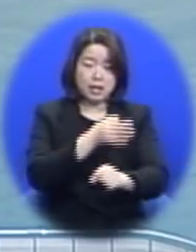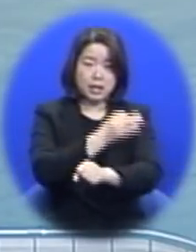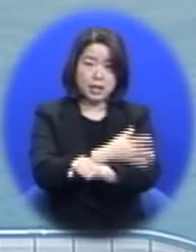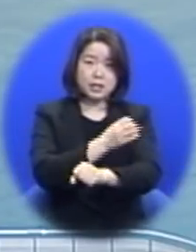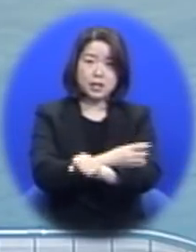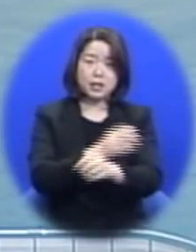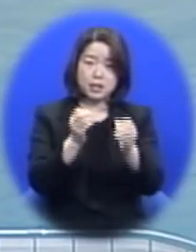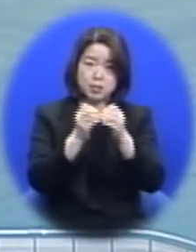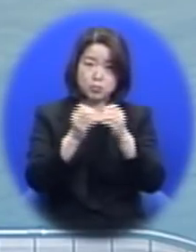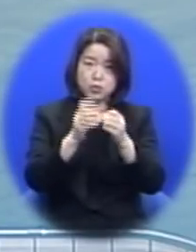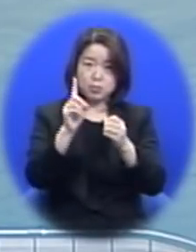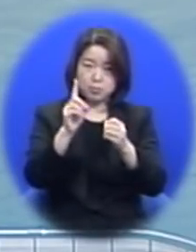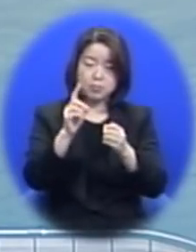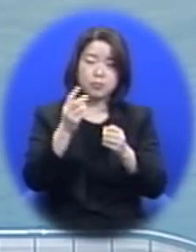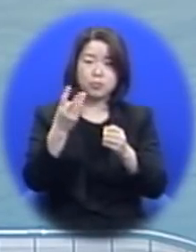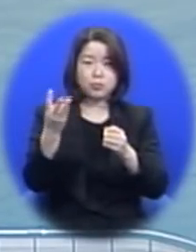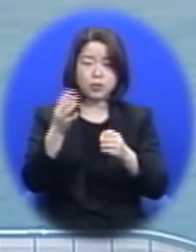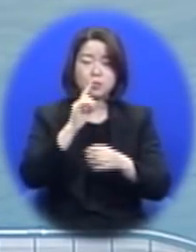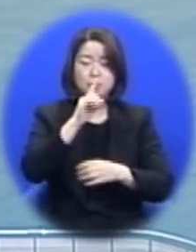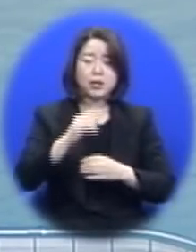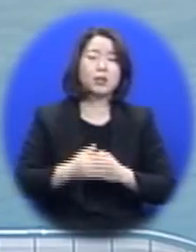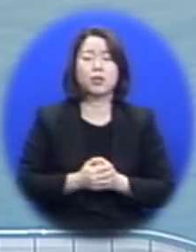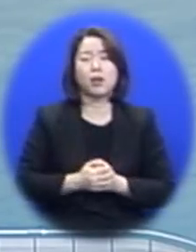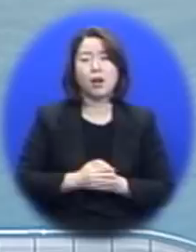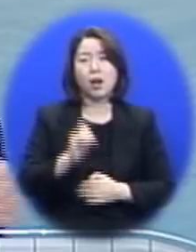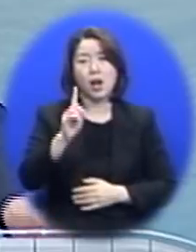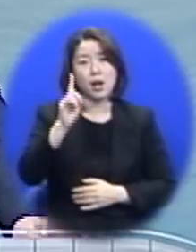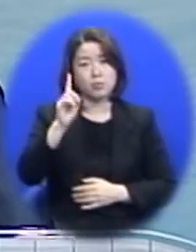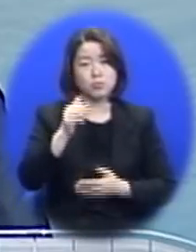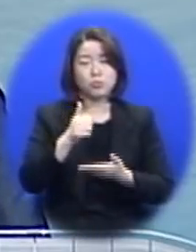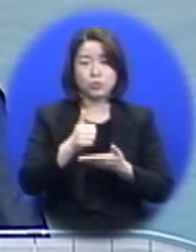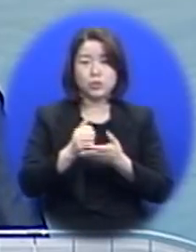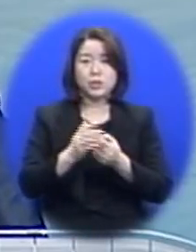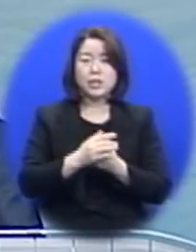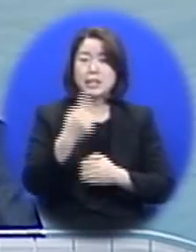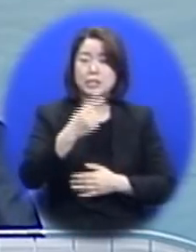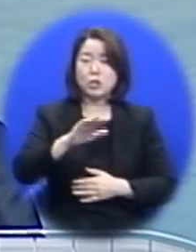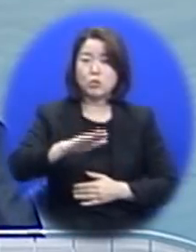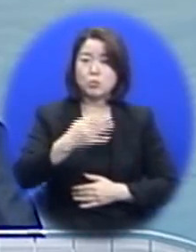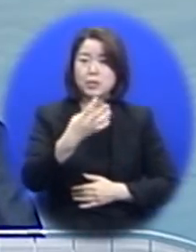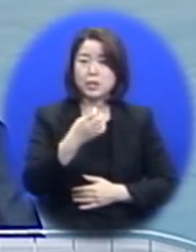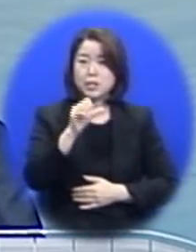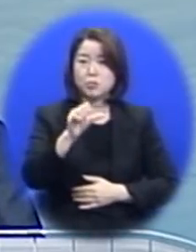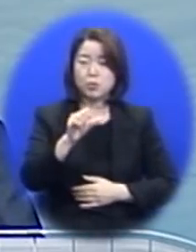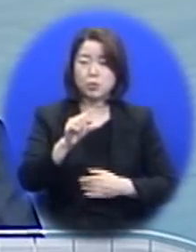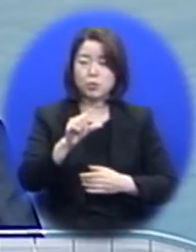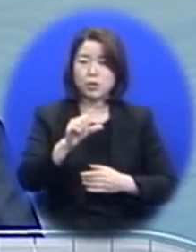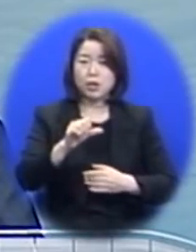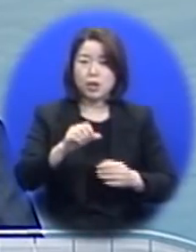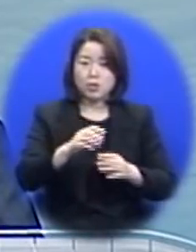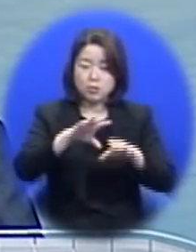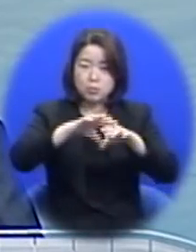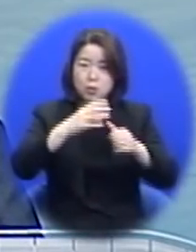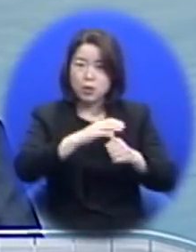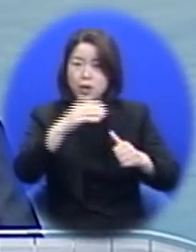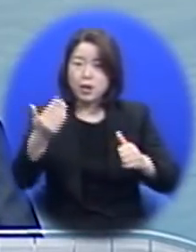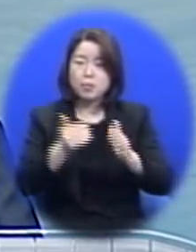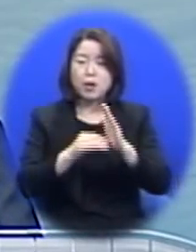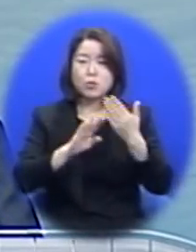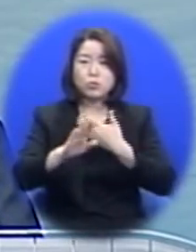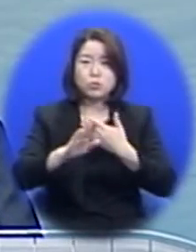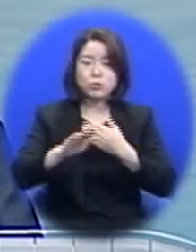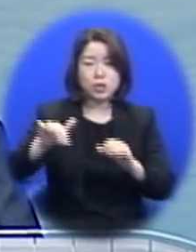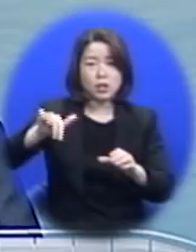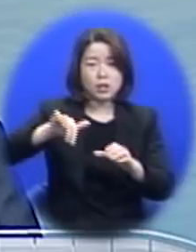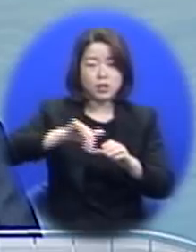구절만 소개하면 한 분이 이렇게 말씀했습니다. 1945년 해방 후 개신교회의 분열을 막지